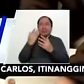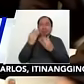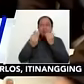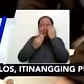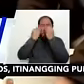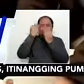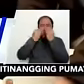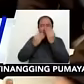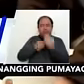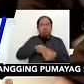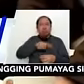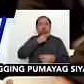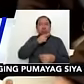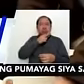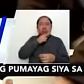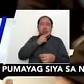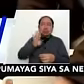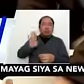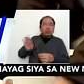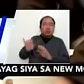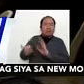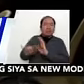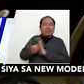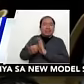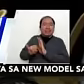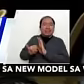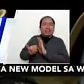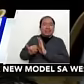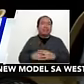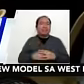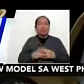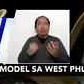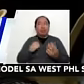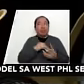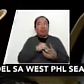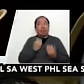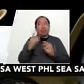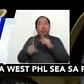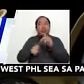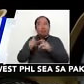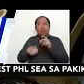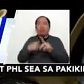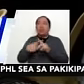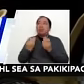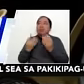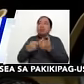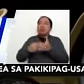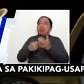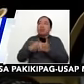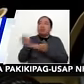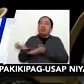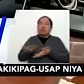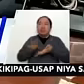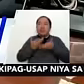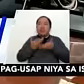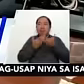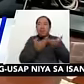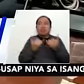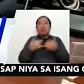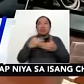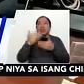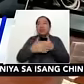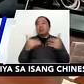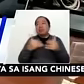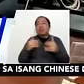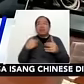marami pang tanong ang mga senador at marami pa silang ipinapasa sa alkalde magiging close door ang susunod na pagdinig marami rin daw nais